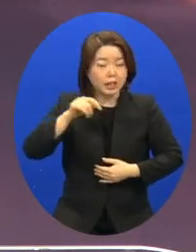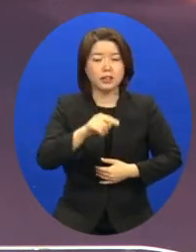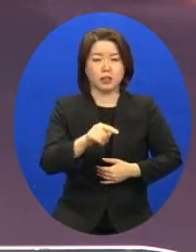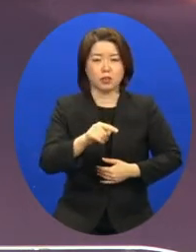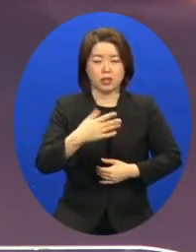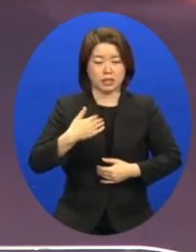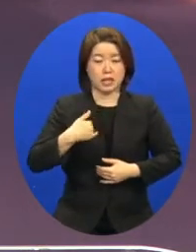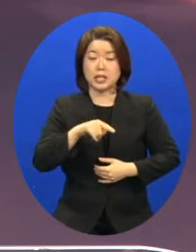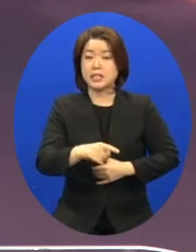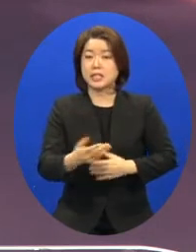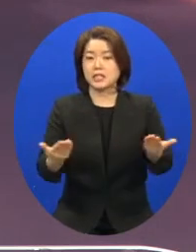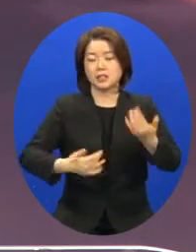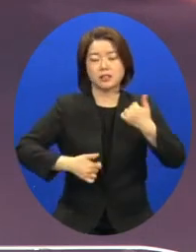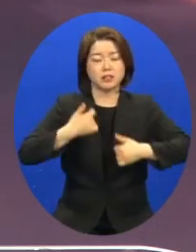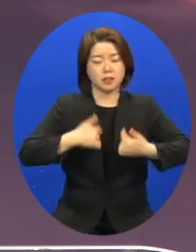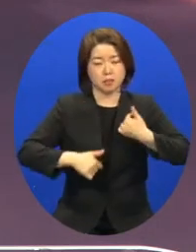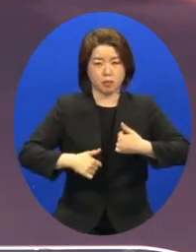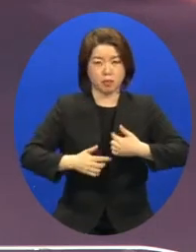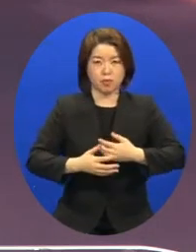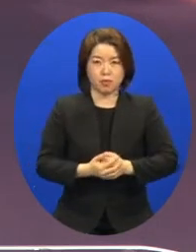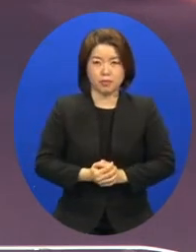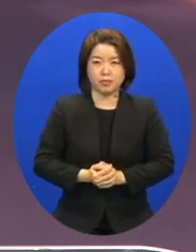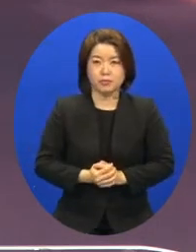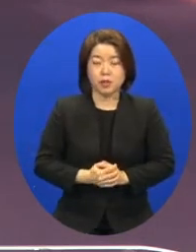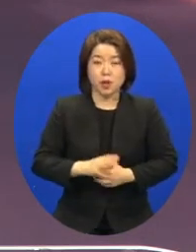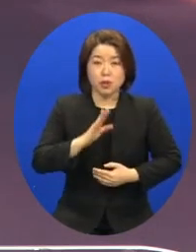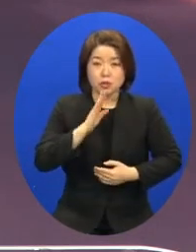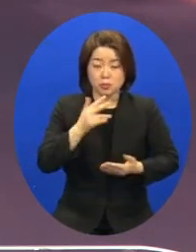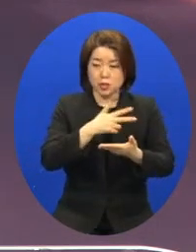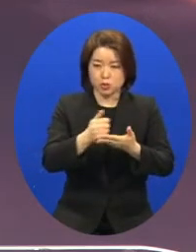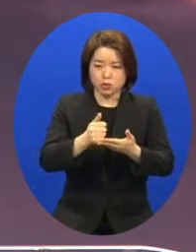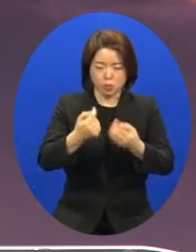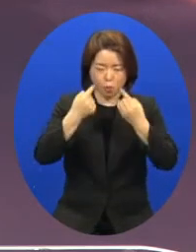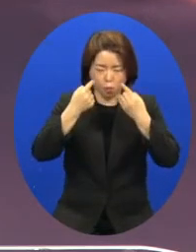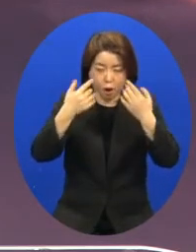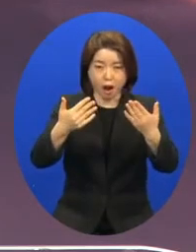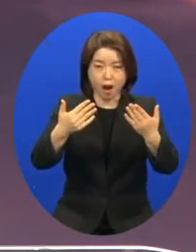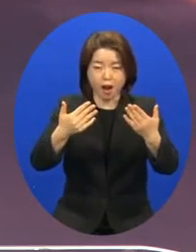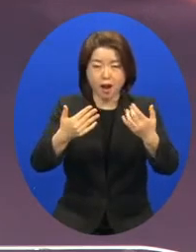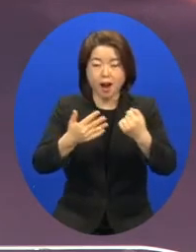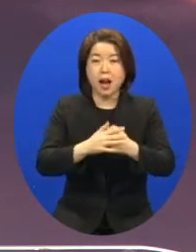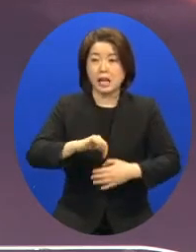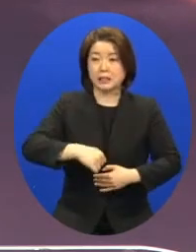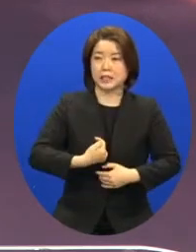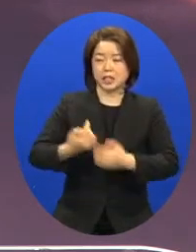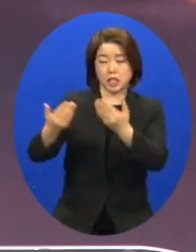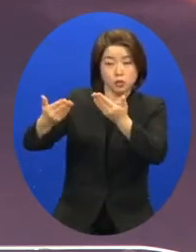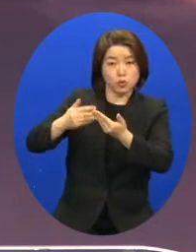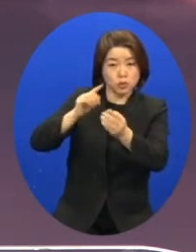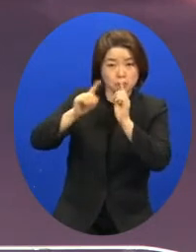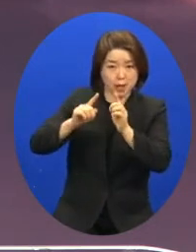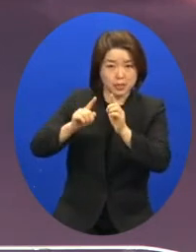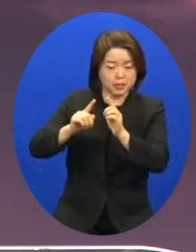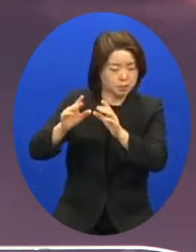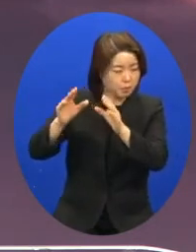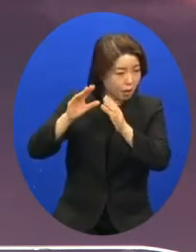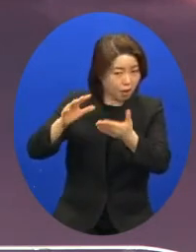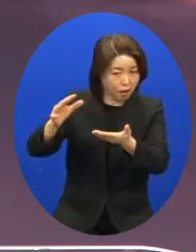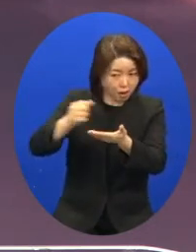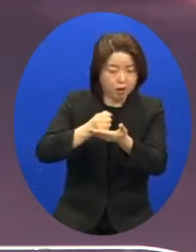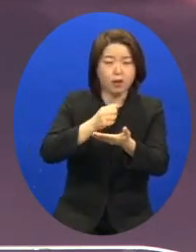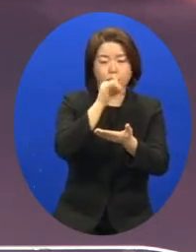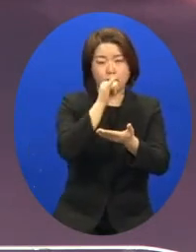나는 이 일을 기뻐하느라. 정말 주님이 정확하게 자기에게 주시는 말씀을 주신